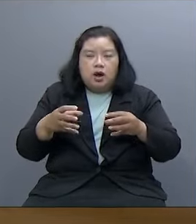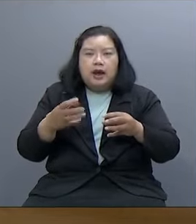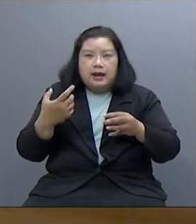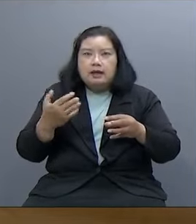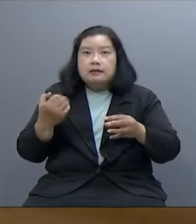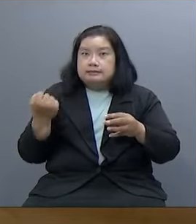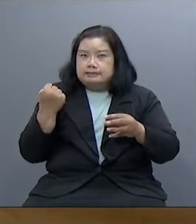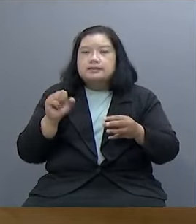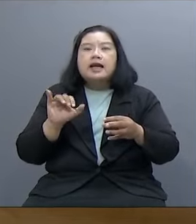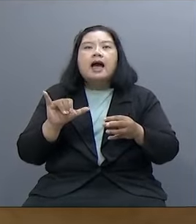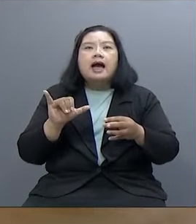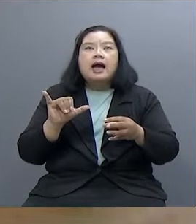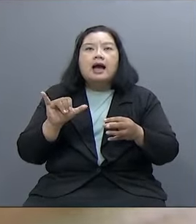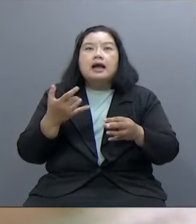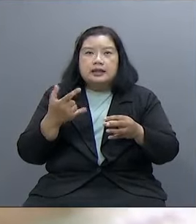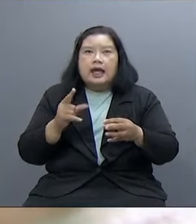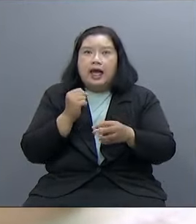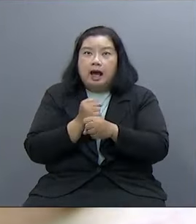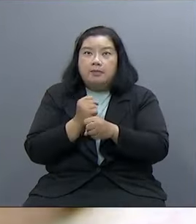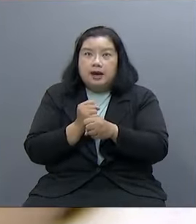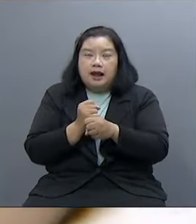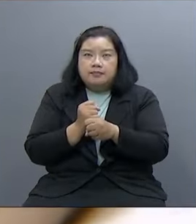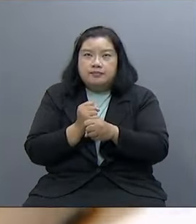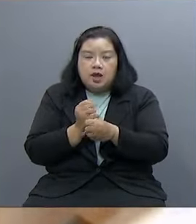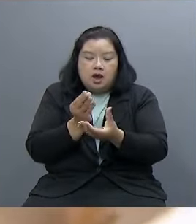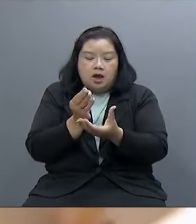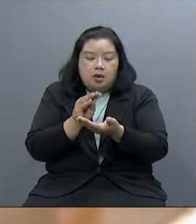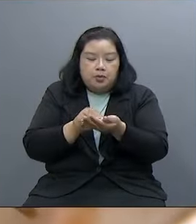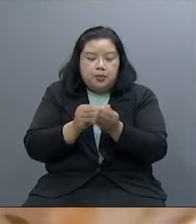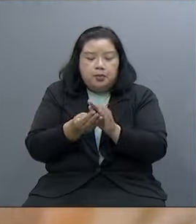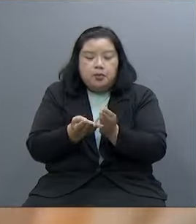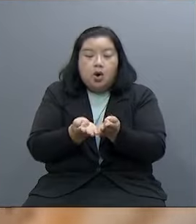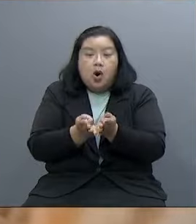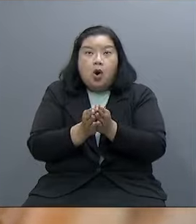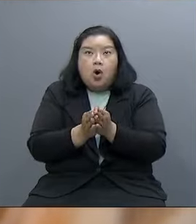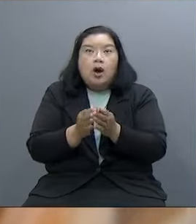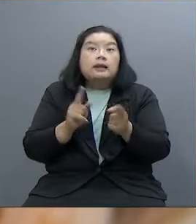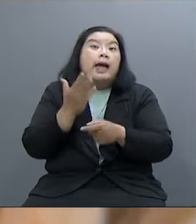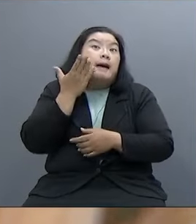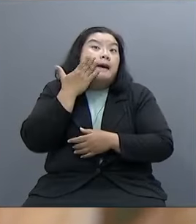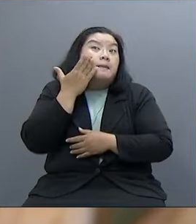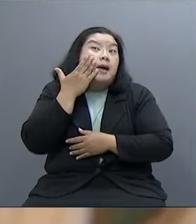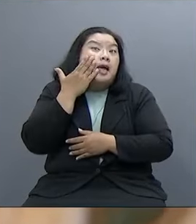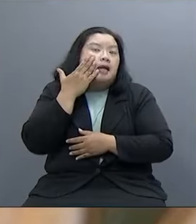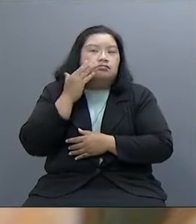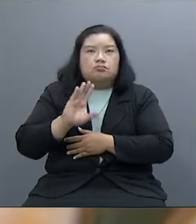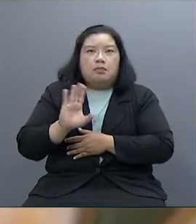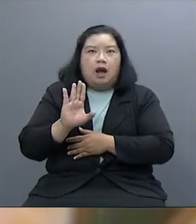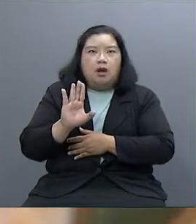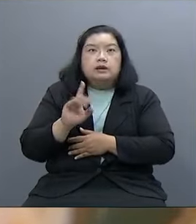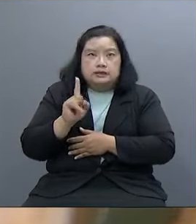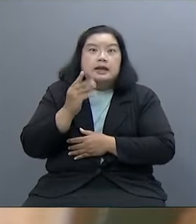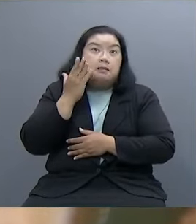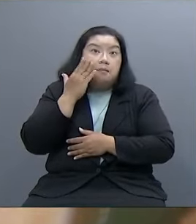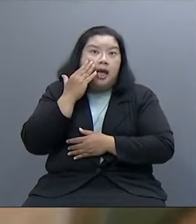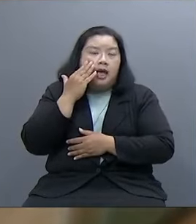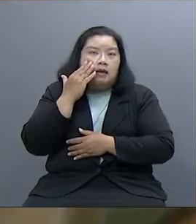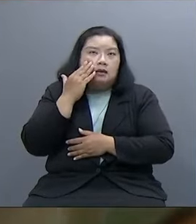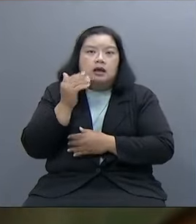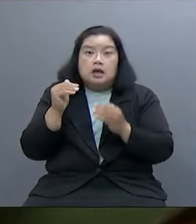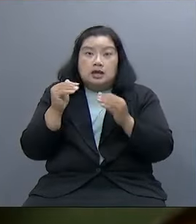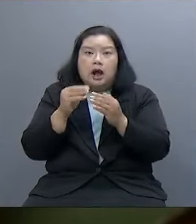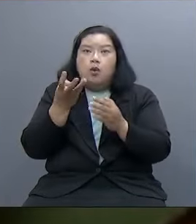เมนูขนมจีบแต่วันนี้จะไม่มีแป้งเกี๊ยวเลยนะคะเพราะว่าแผ่นแป้งเกี๊ยว4แผ่นจะให้พลังงานเท่ากับคาร์โบไฮเดรตของข้าว1ทัพพี